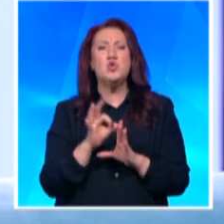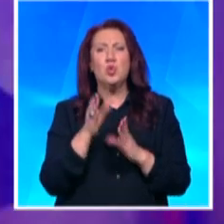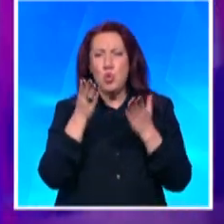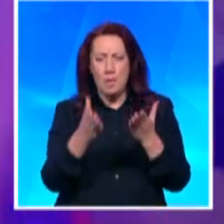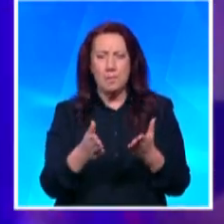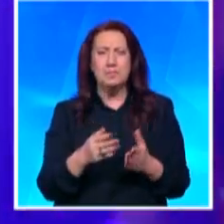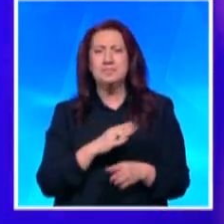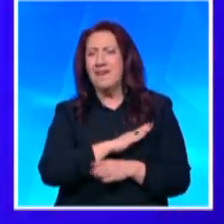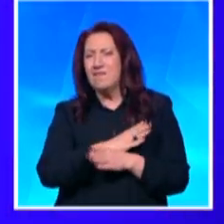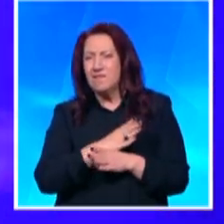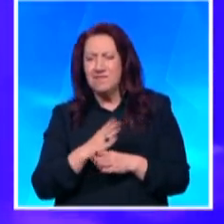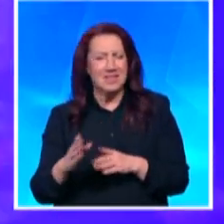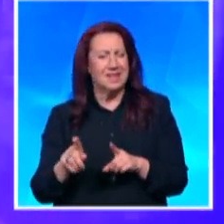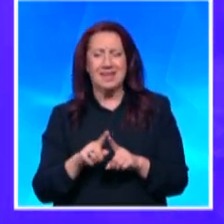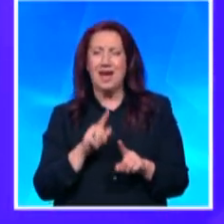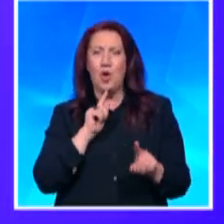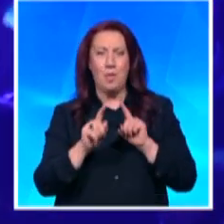България.